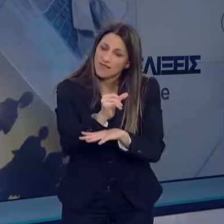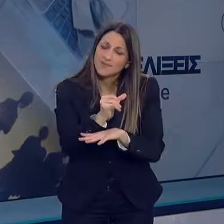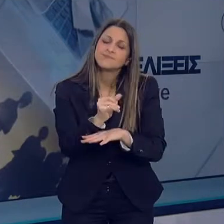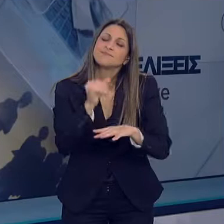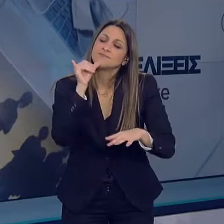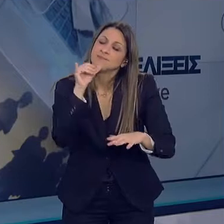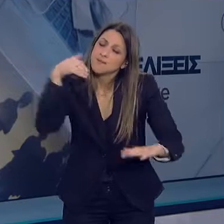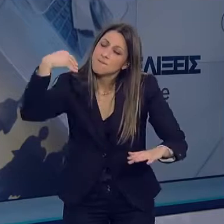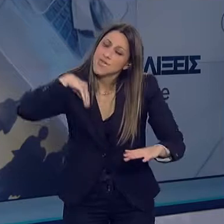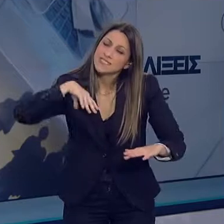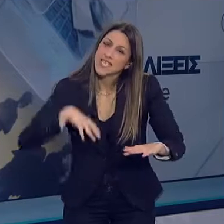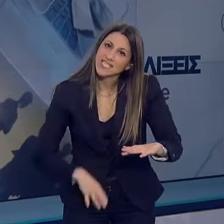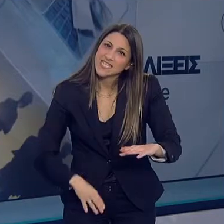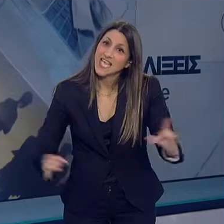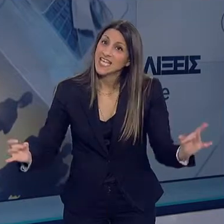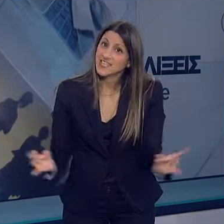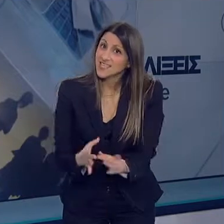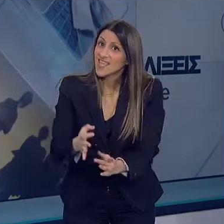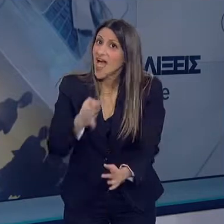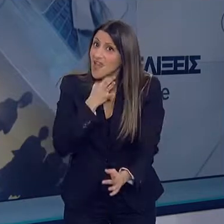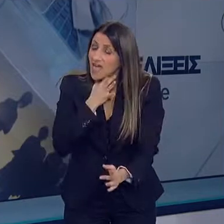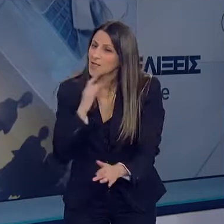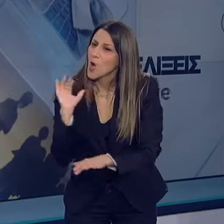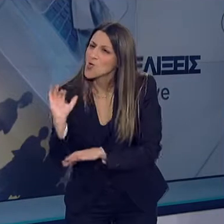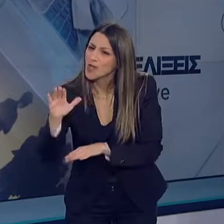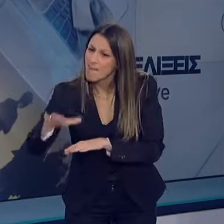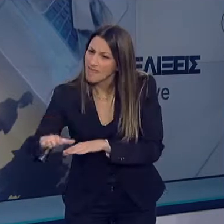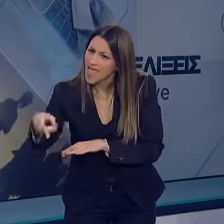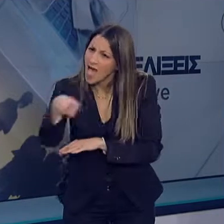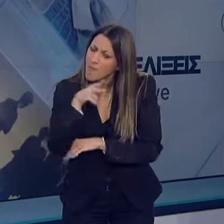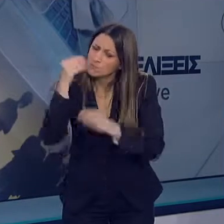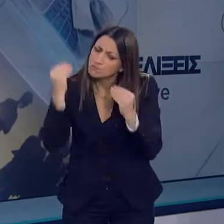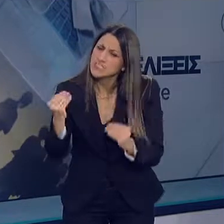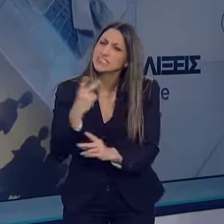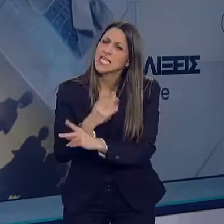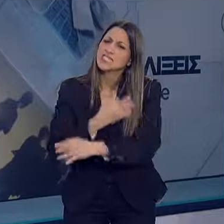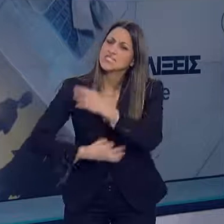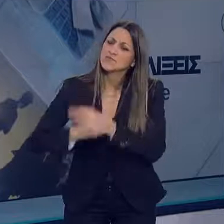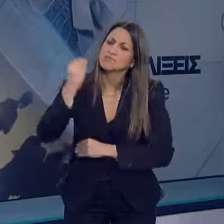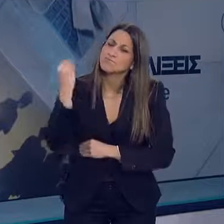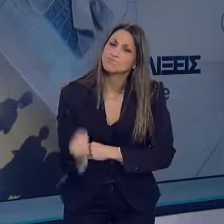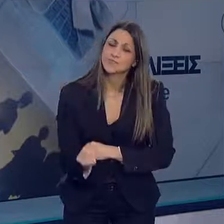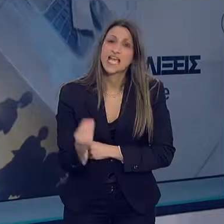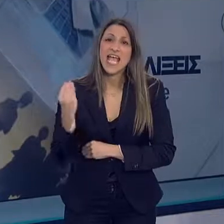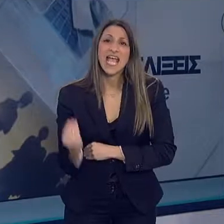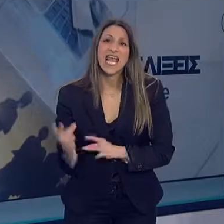υπόθεση, μπορεί να μας δώσουν μια εξαιρετικά χρήσιμη συμβουλή. Σας ευχαριστώ όλους. Καλή Ανάσταση.